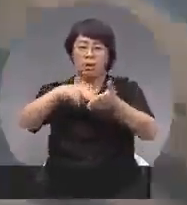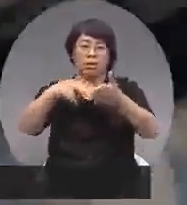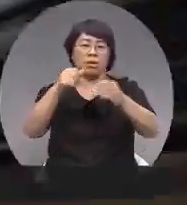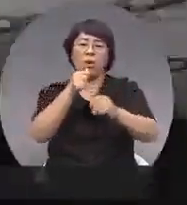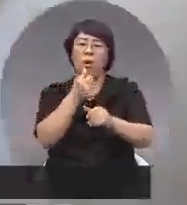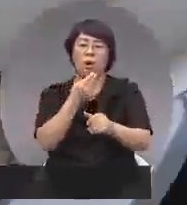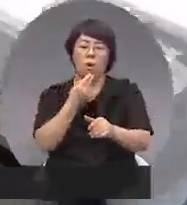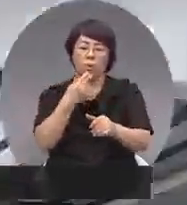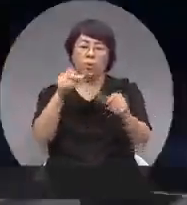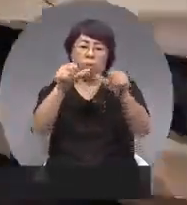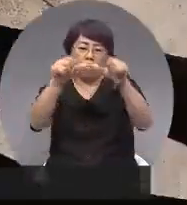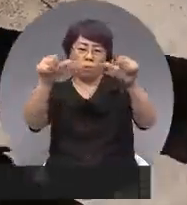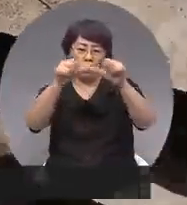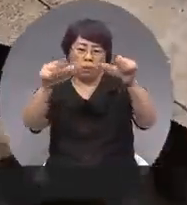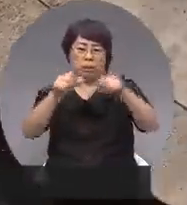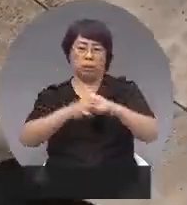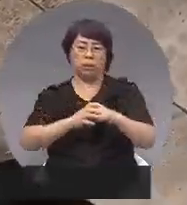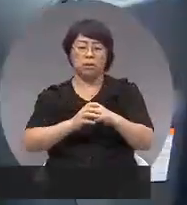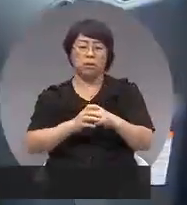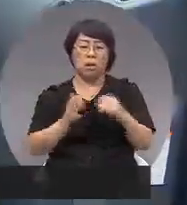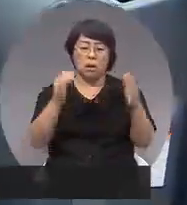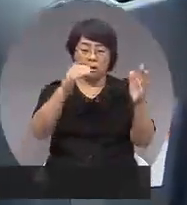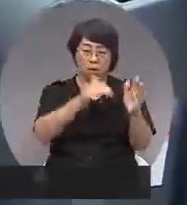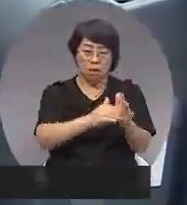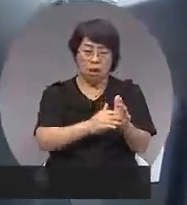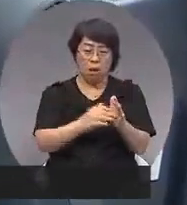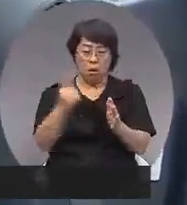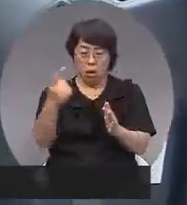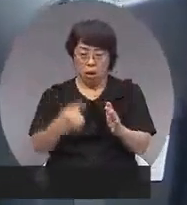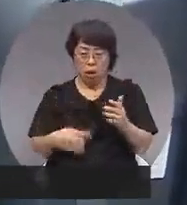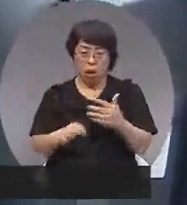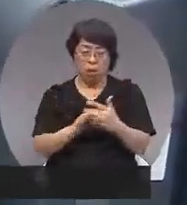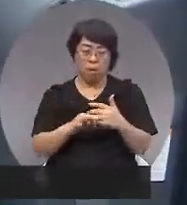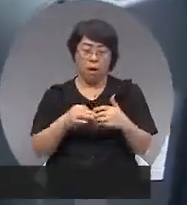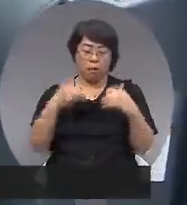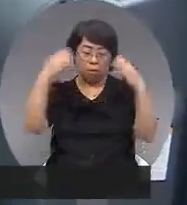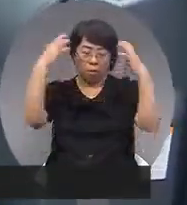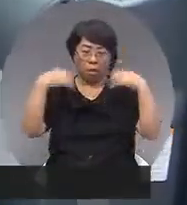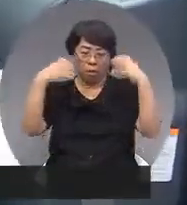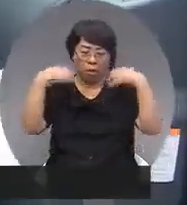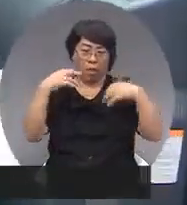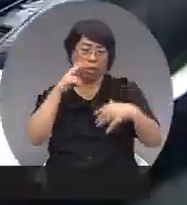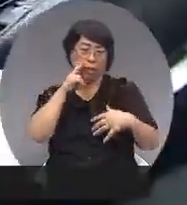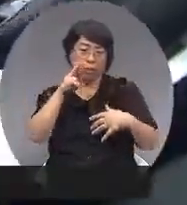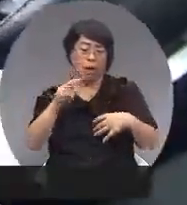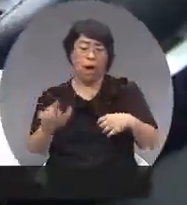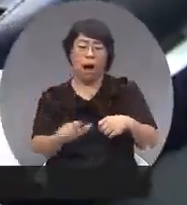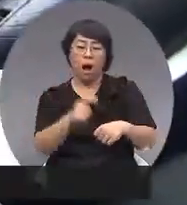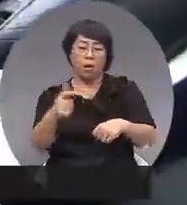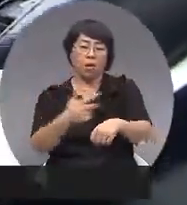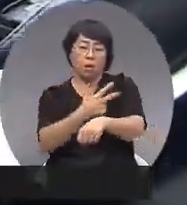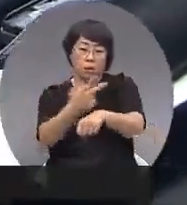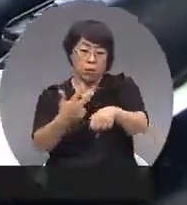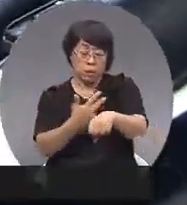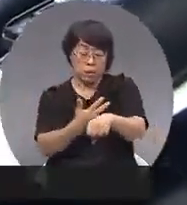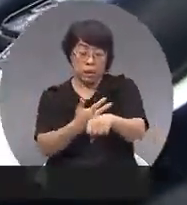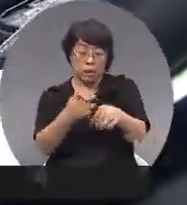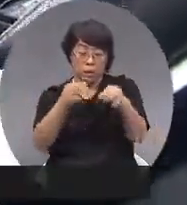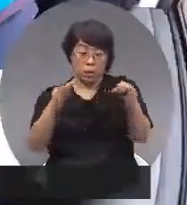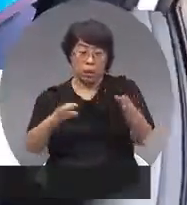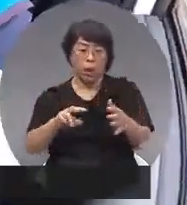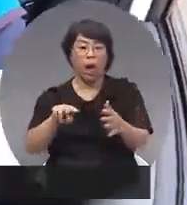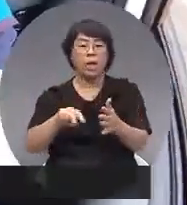꼭대기까지 판지 패다 라고 내려오면 땀이 비오듯 쏟아집니다 하루 7시간 동안 200개 넘는 택배물품을